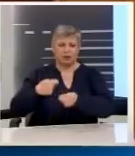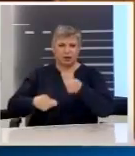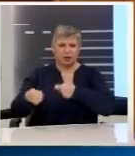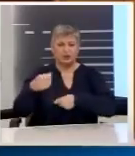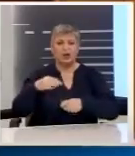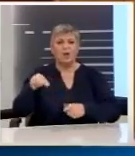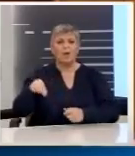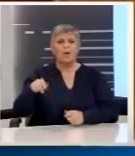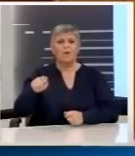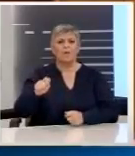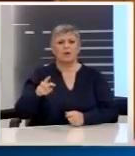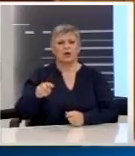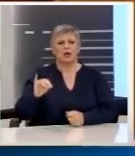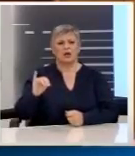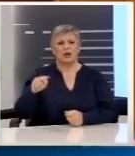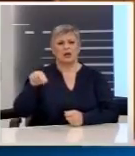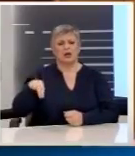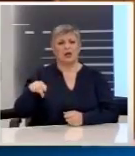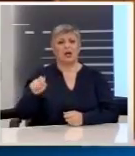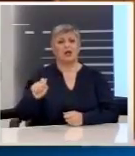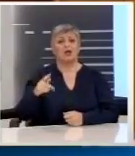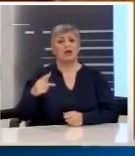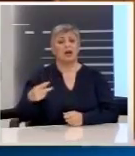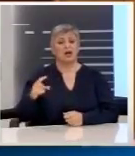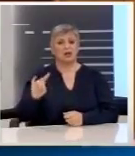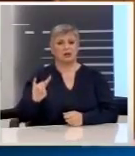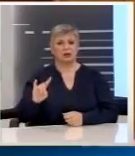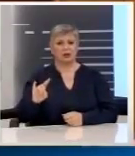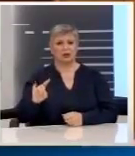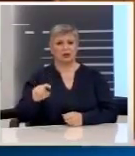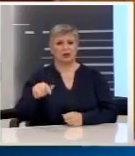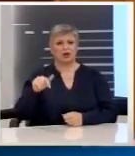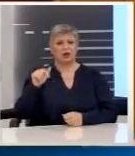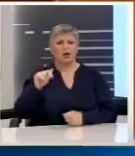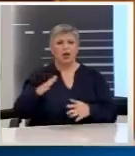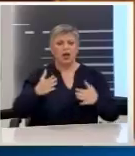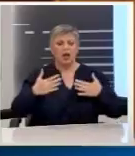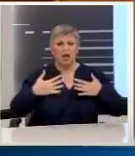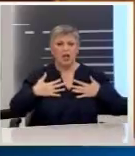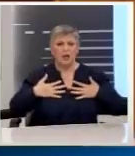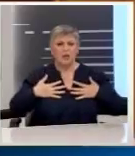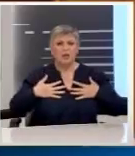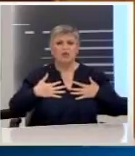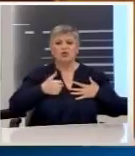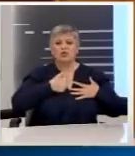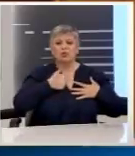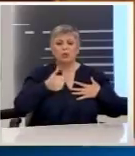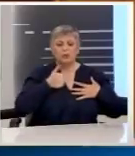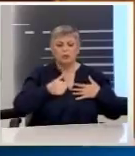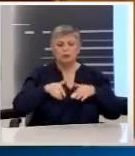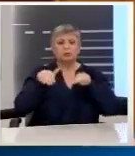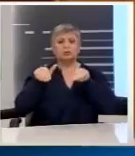και θεσμικά, όπως οφείλει να κάνει, παραμένει τις αποφάσεις της δικαιοσύνης.